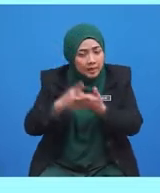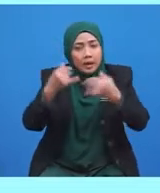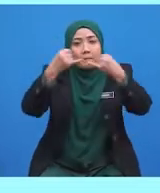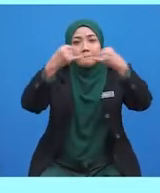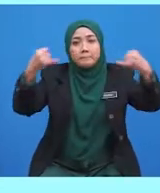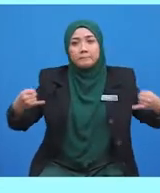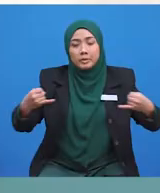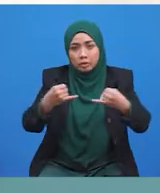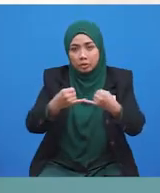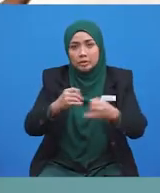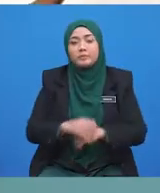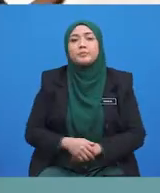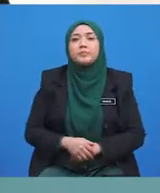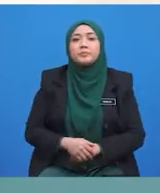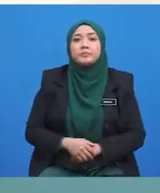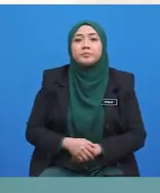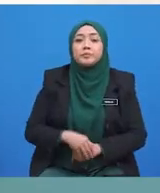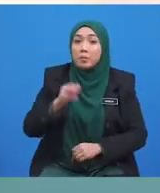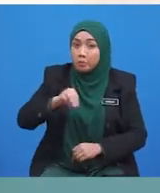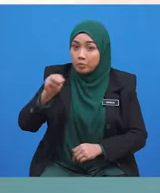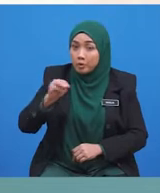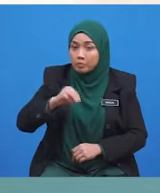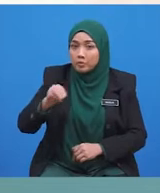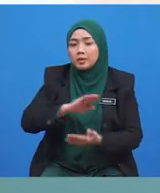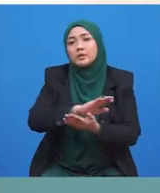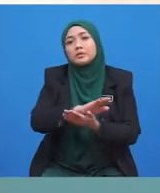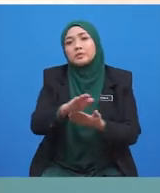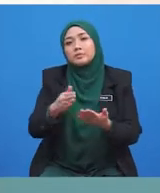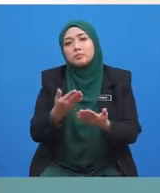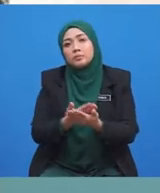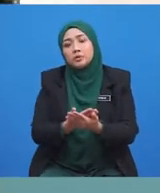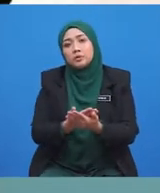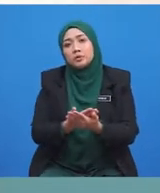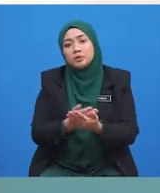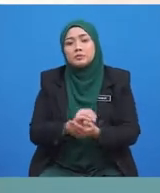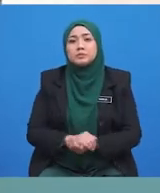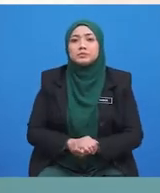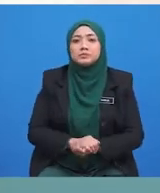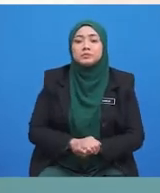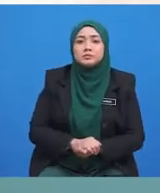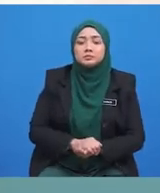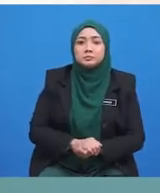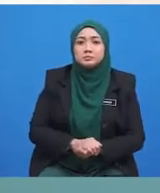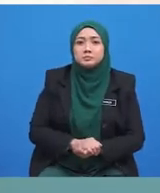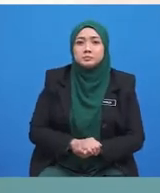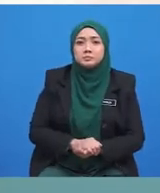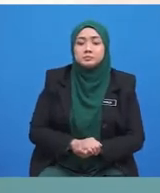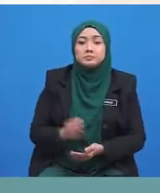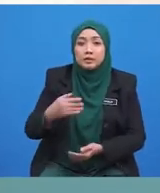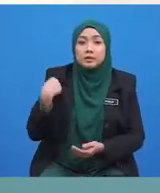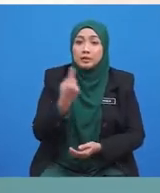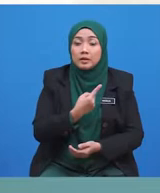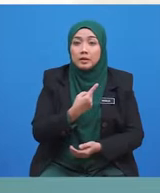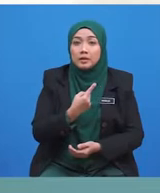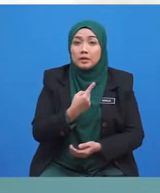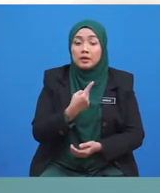piktograf. Murid-murid yang disayangi, sebelum kita pergi ke bahagian seterusnya,